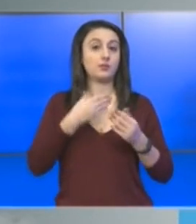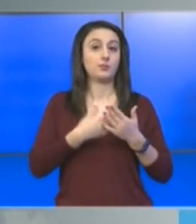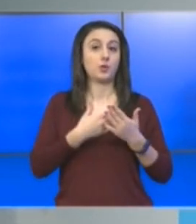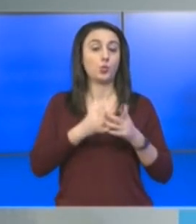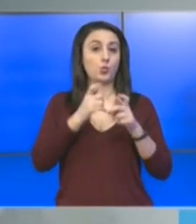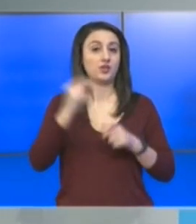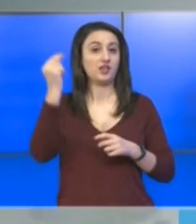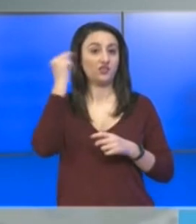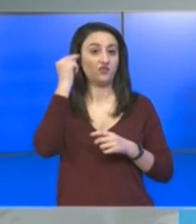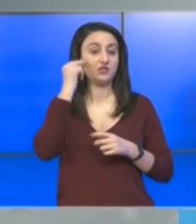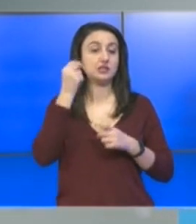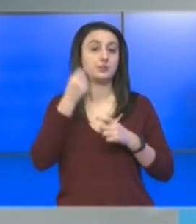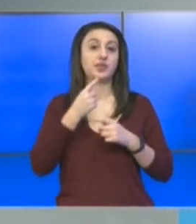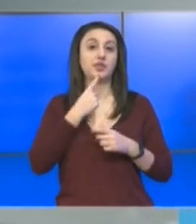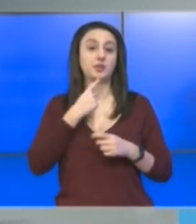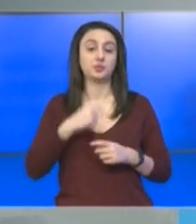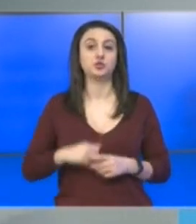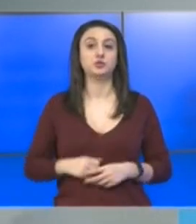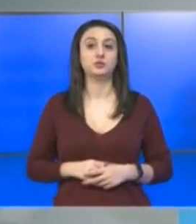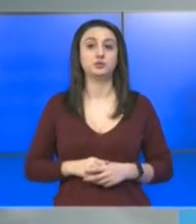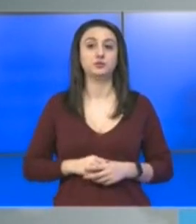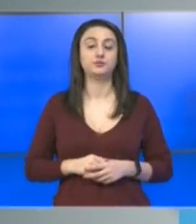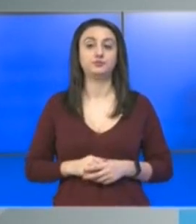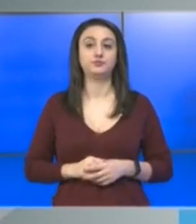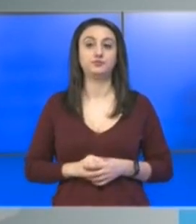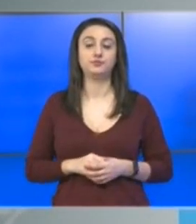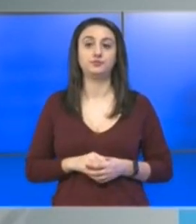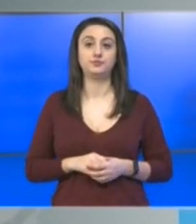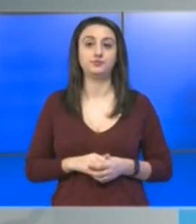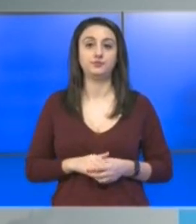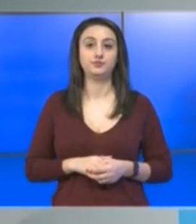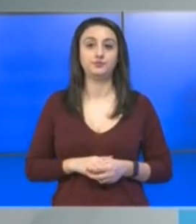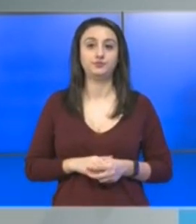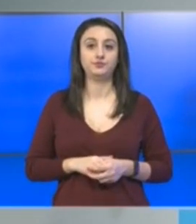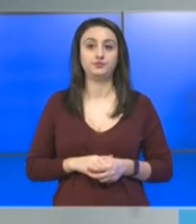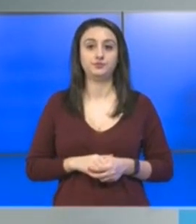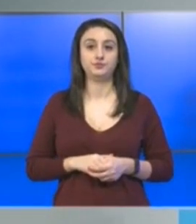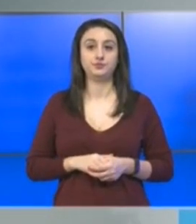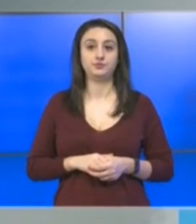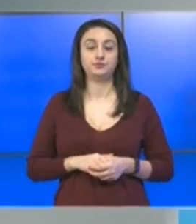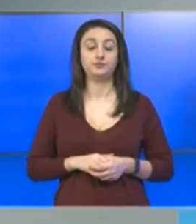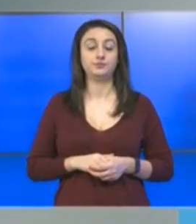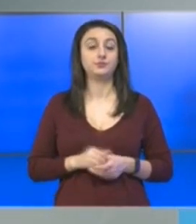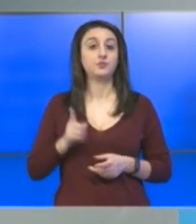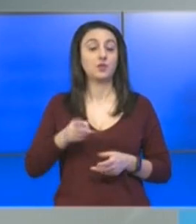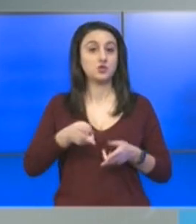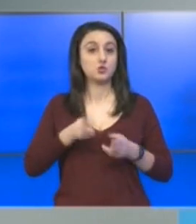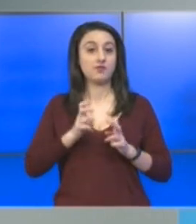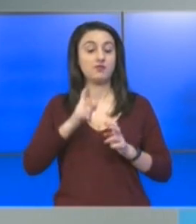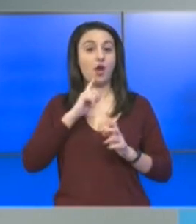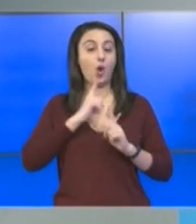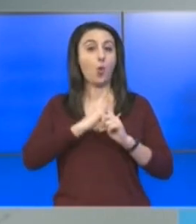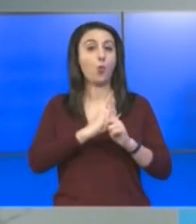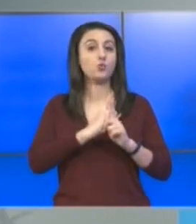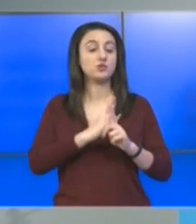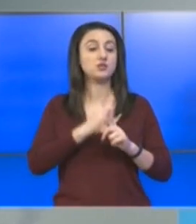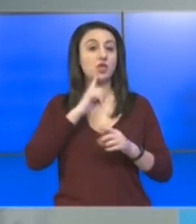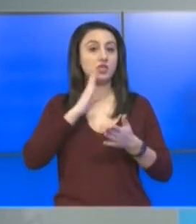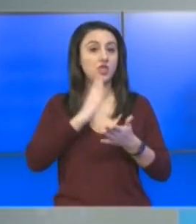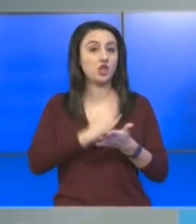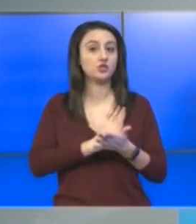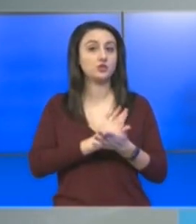de învățământ din județul Timiș. Doamna Danielescu, ați suspendat cursurile sau s-a